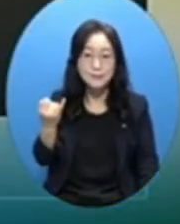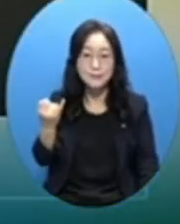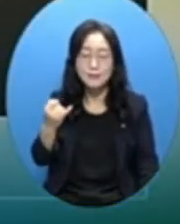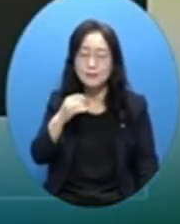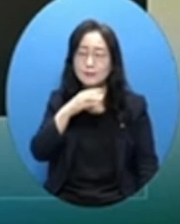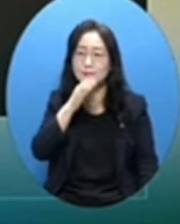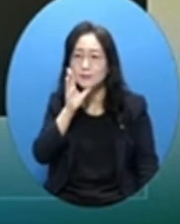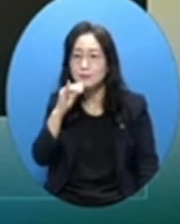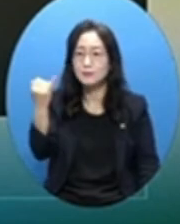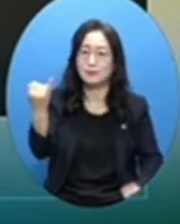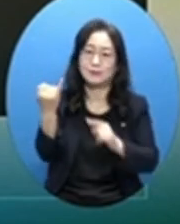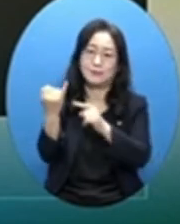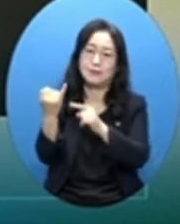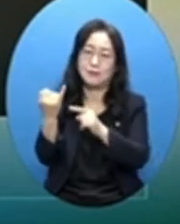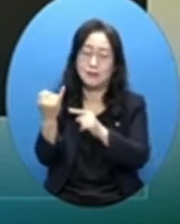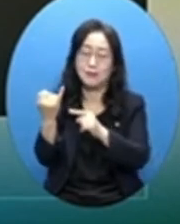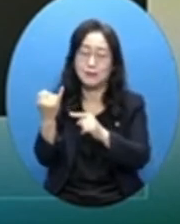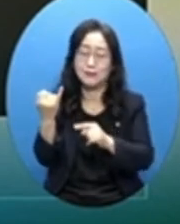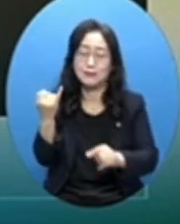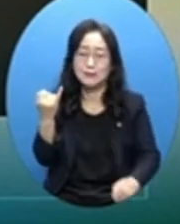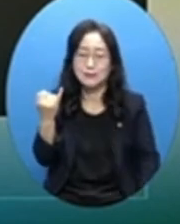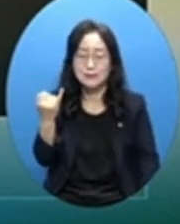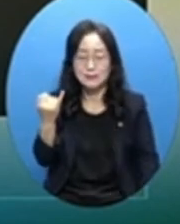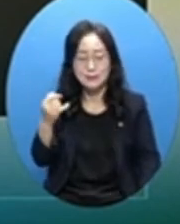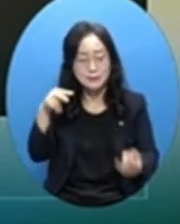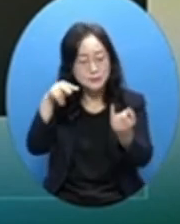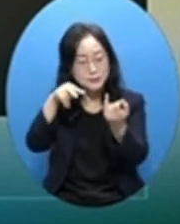나이 많은 간호사가 내가